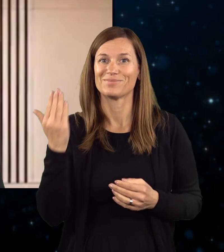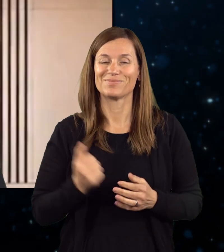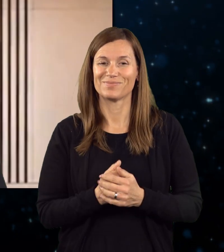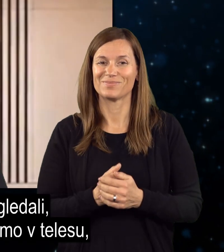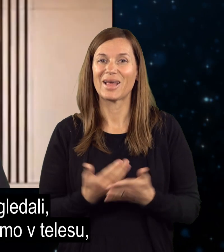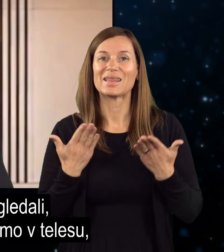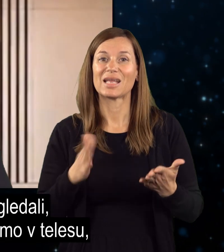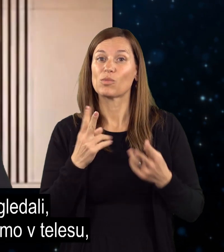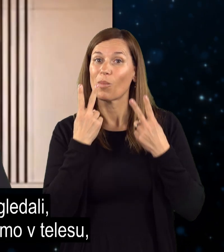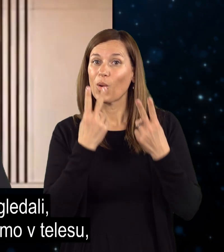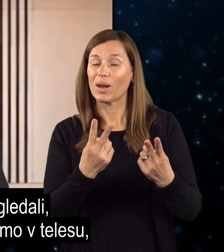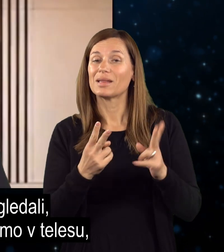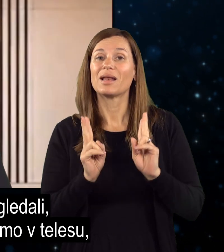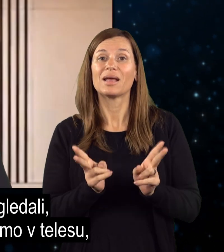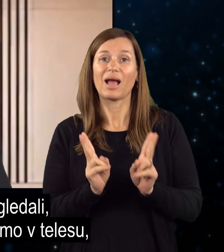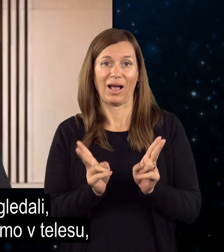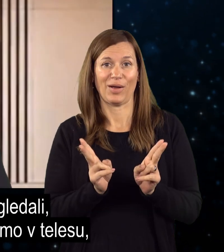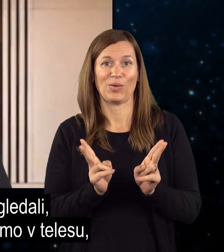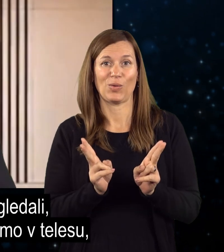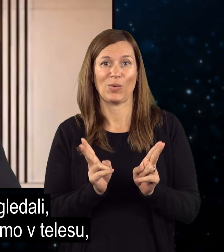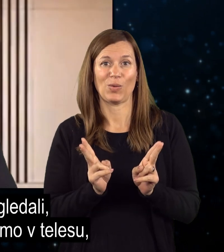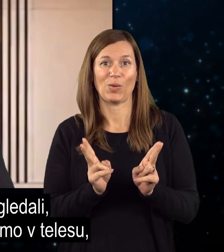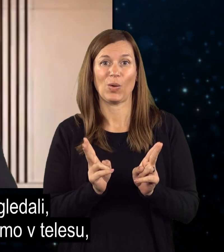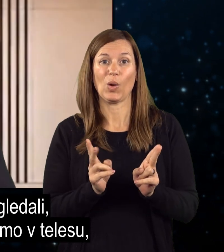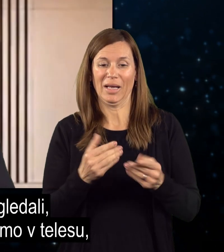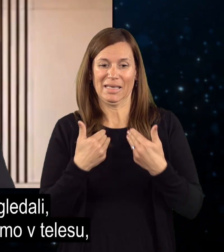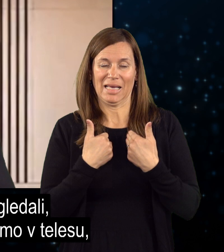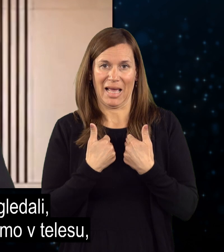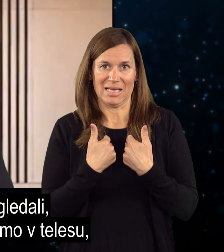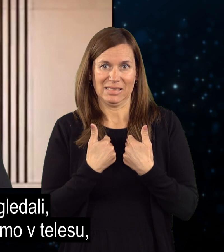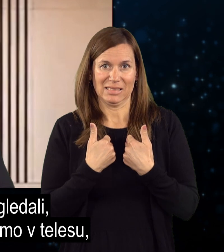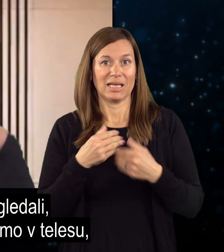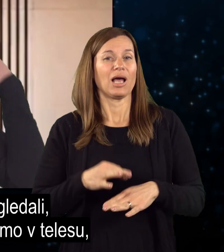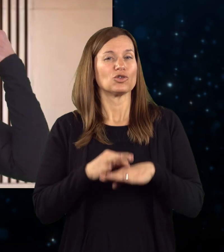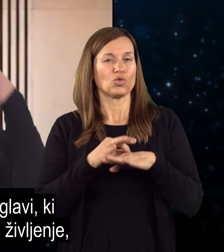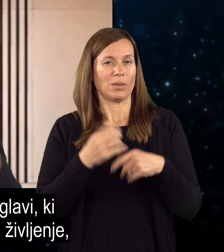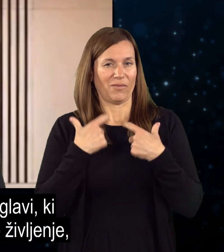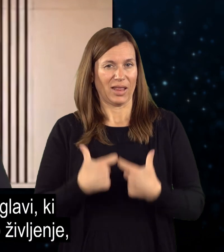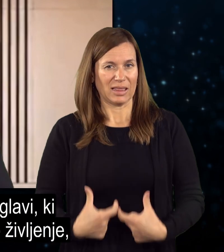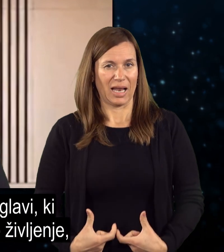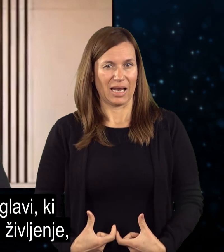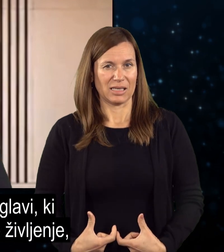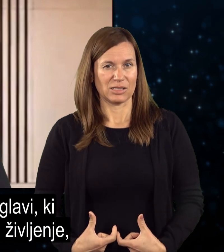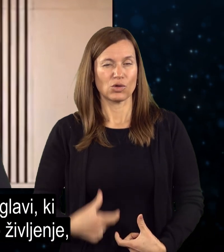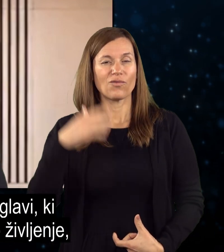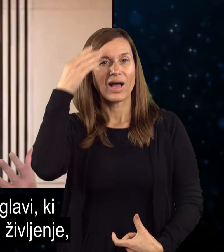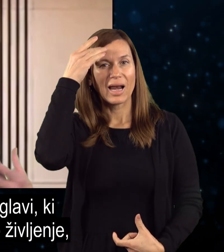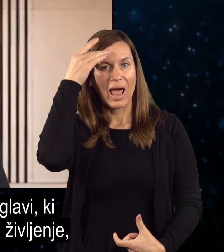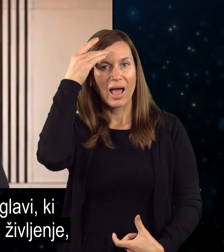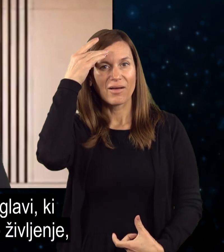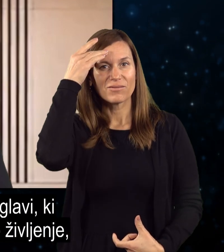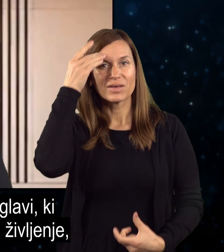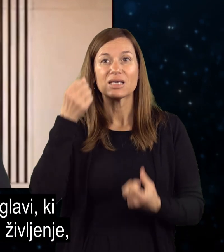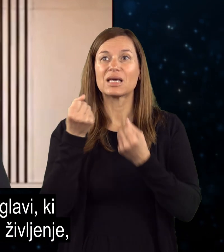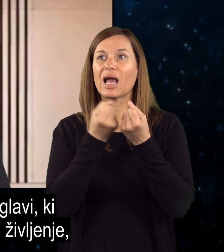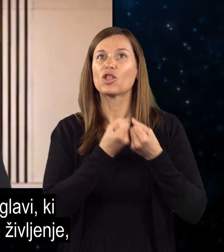Živijo. Danes si bomo pogledali, kako se ta jaz, ki ga čutimo v telesu, ki ga zaznavamo v glavi, ki ga nosimo